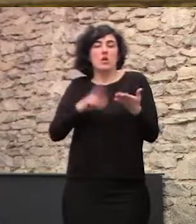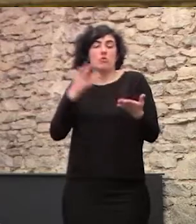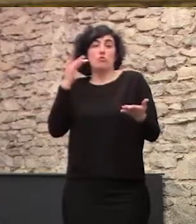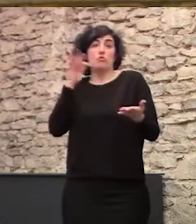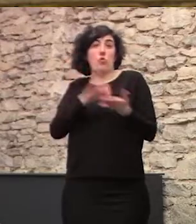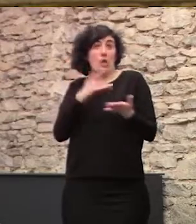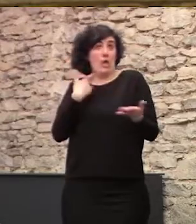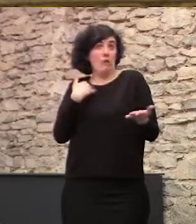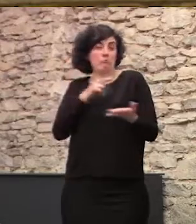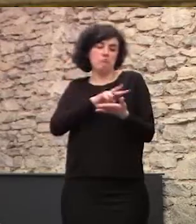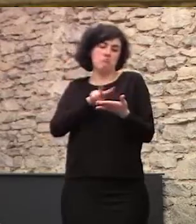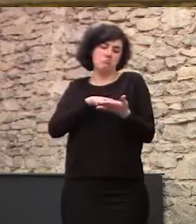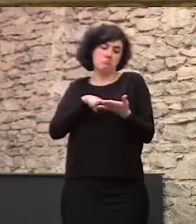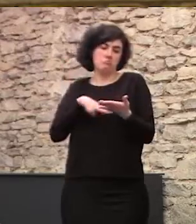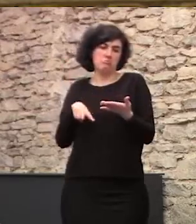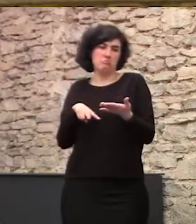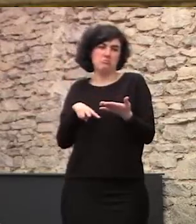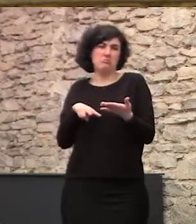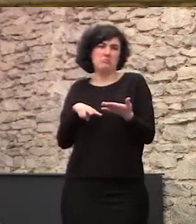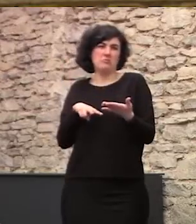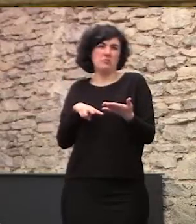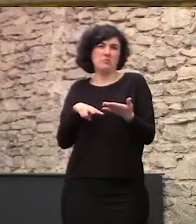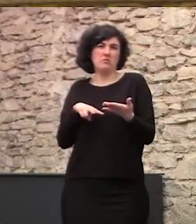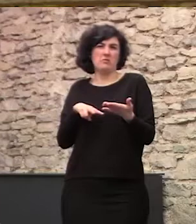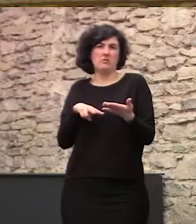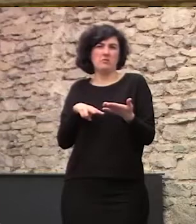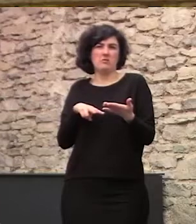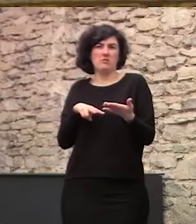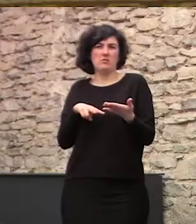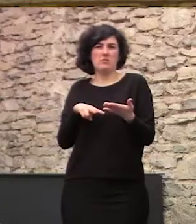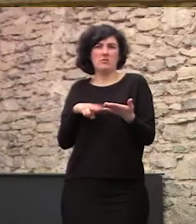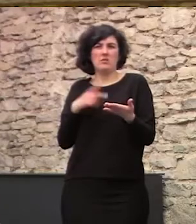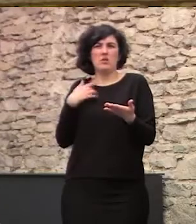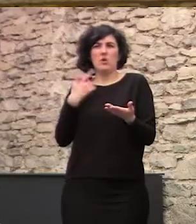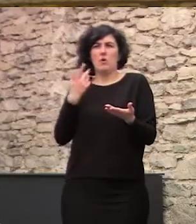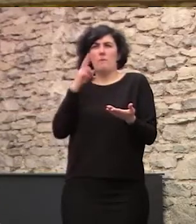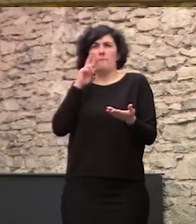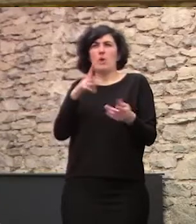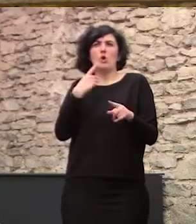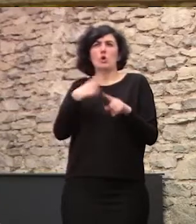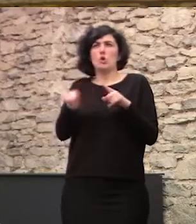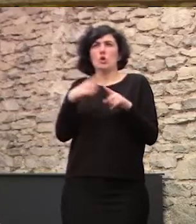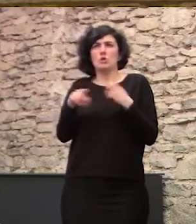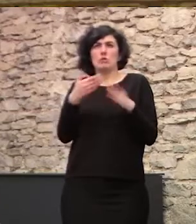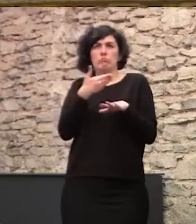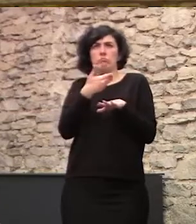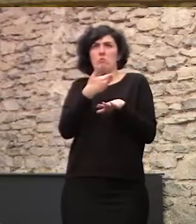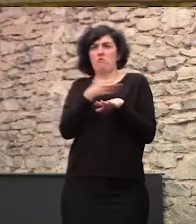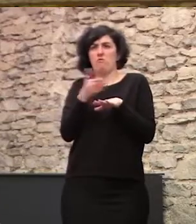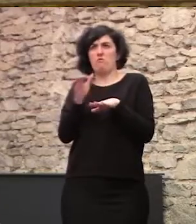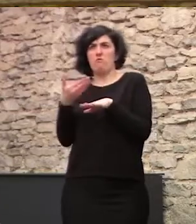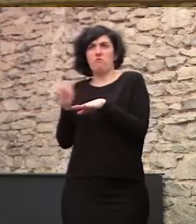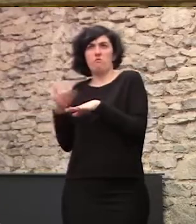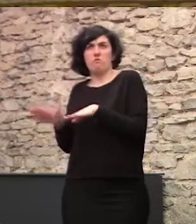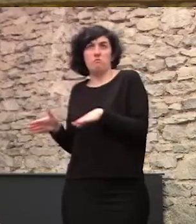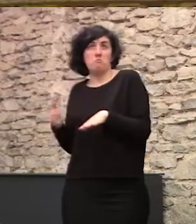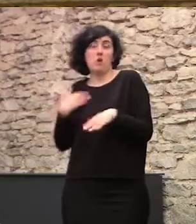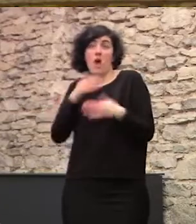kriston bai, bueno, sobran ikusten dut gauza pilo bat. Baina, bueno, bere garaian etzeuden eta